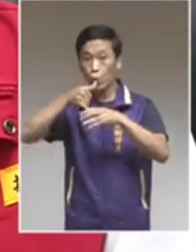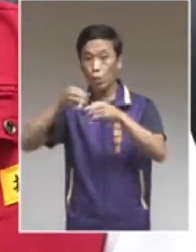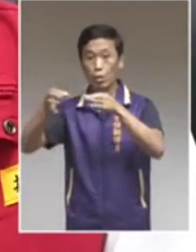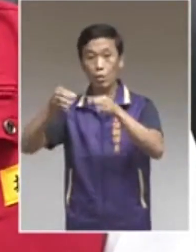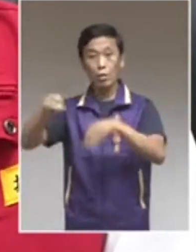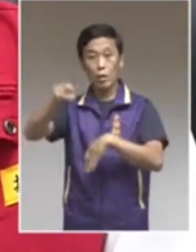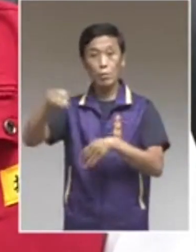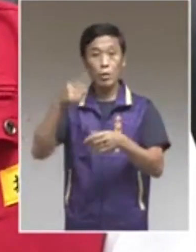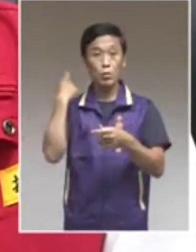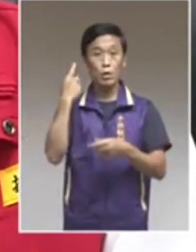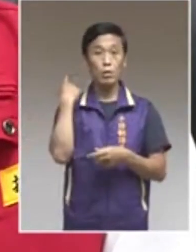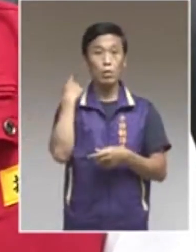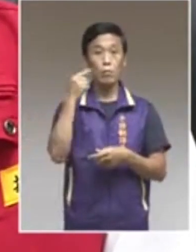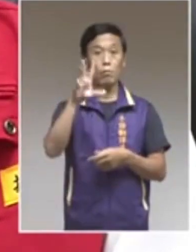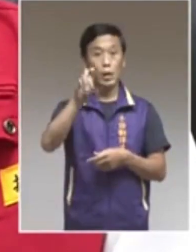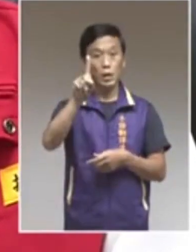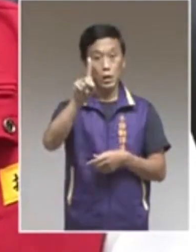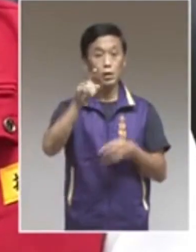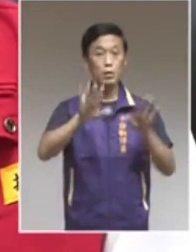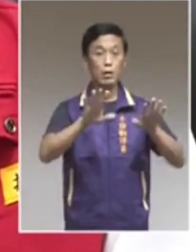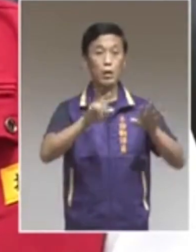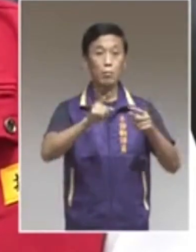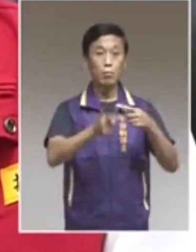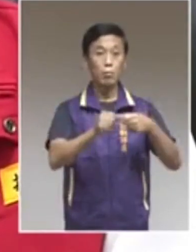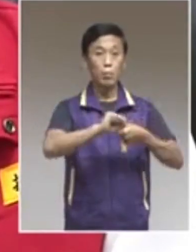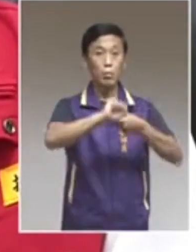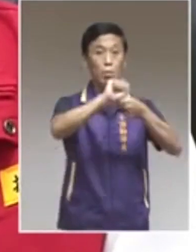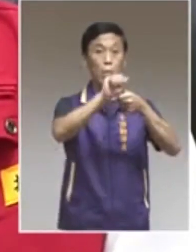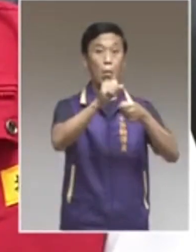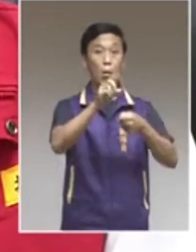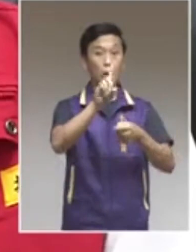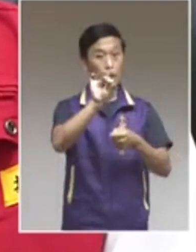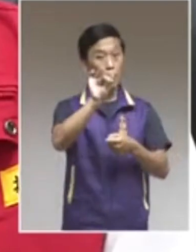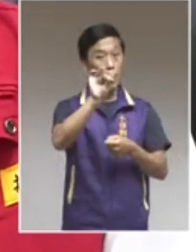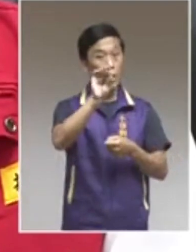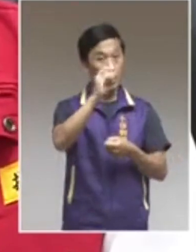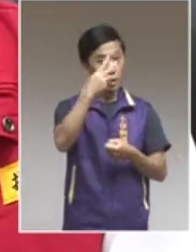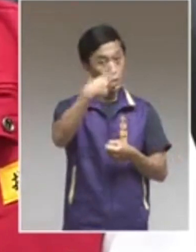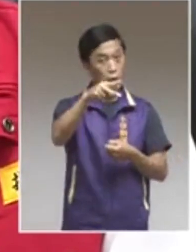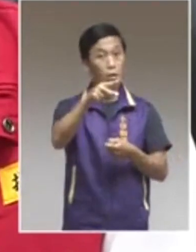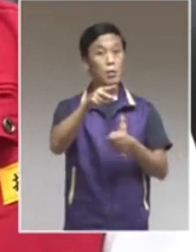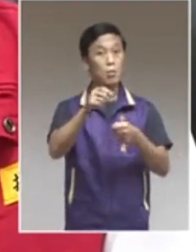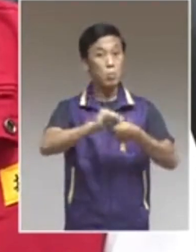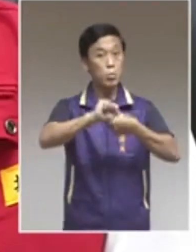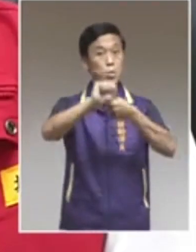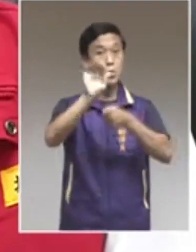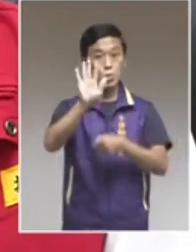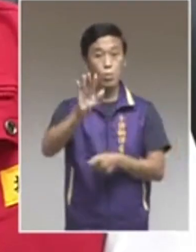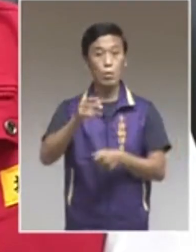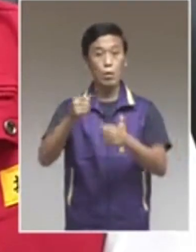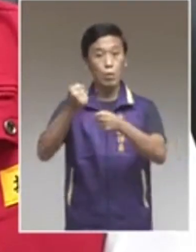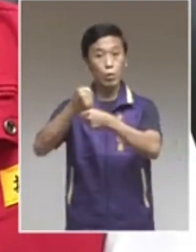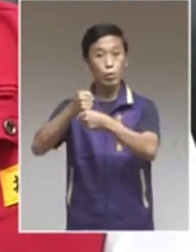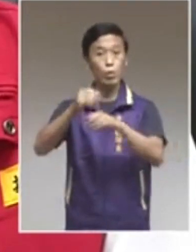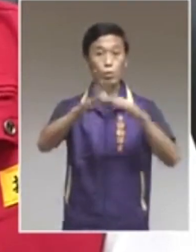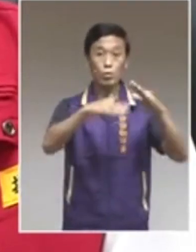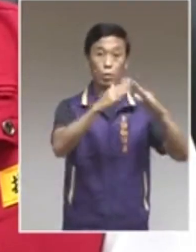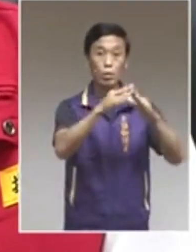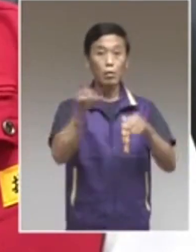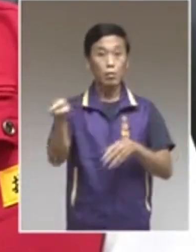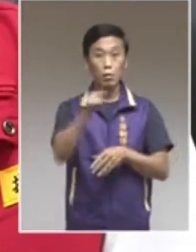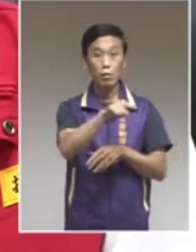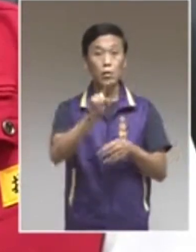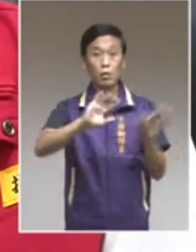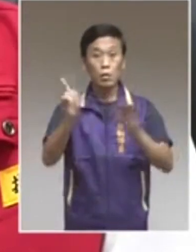个部分，昨天是81例，今天是102例，也有增加。那职场跟校园的部